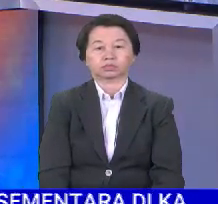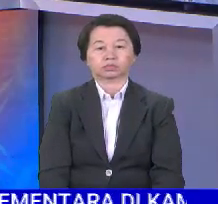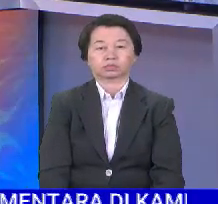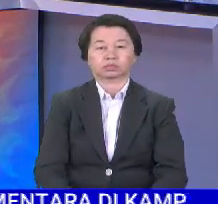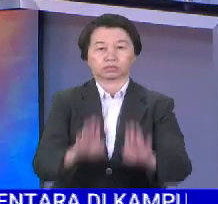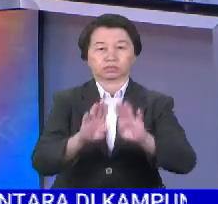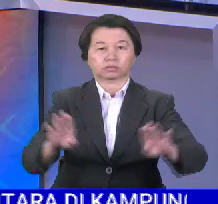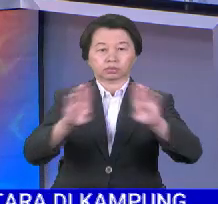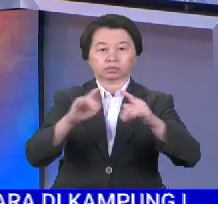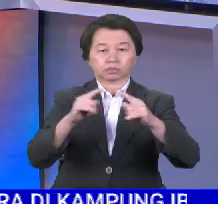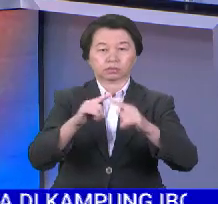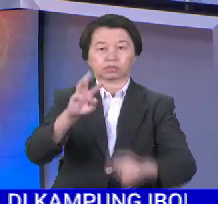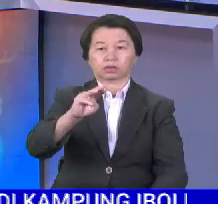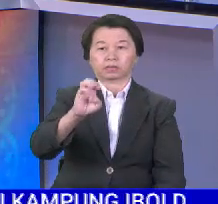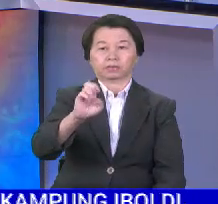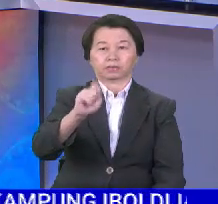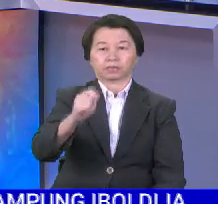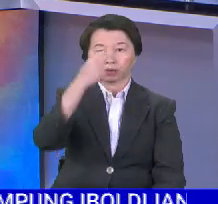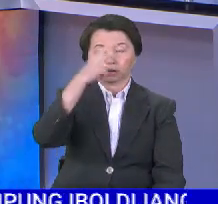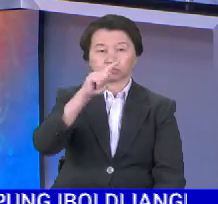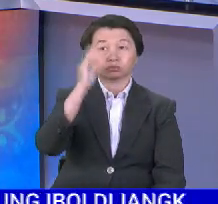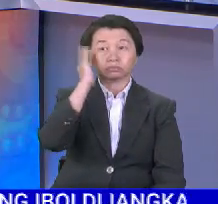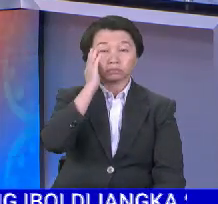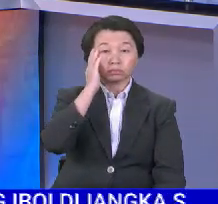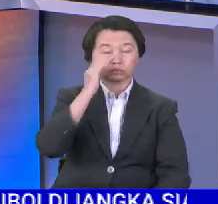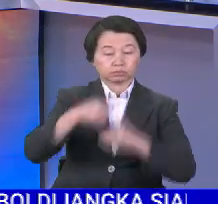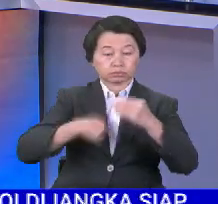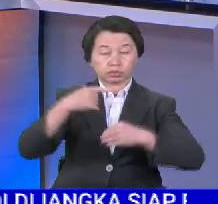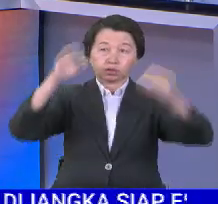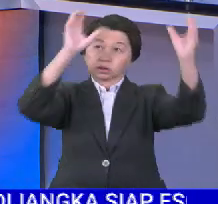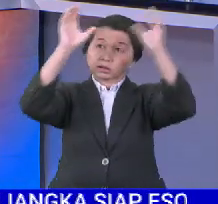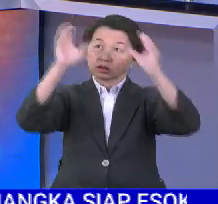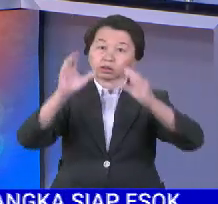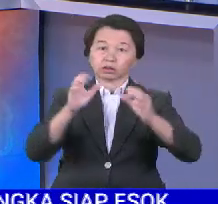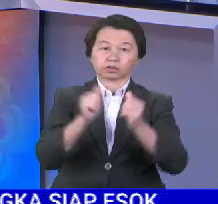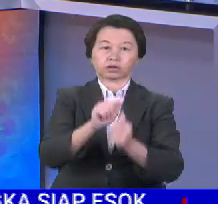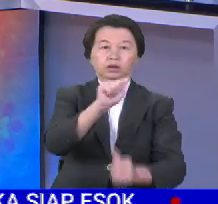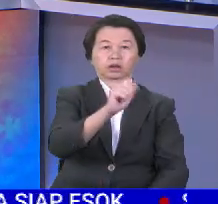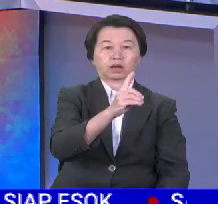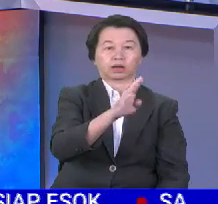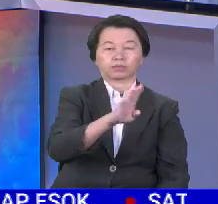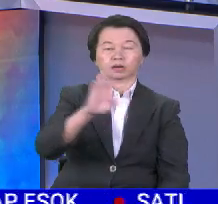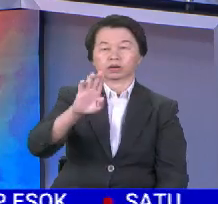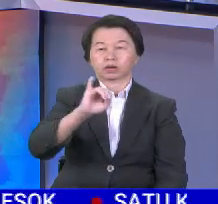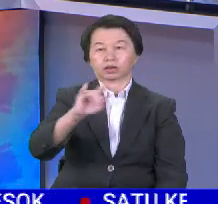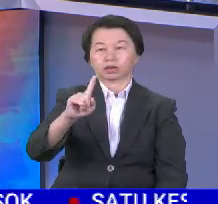Berita wilayah terus ke Met Malaysia untuk mengikuti perkembangan semasa cuaca bersama Abdul Aizad Nazmi.